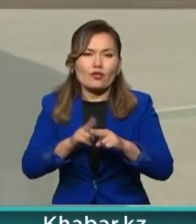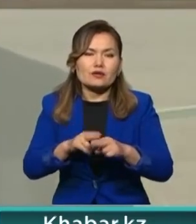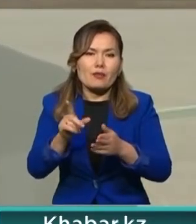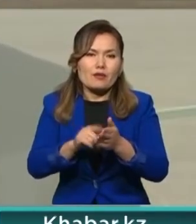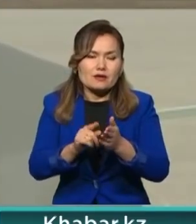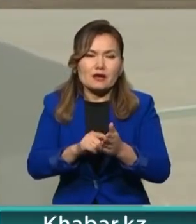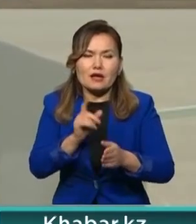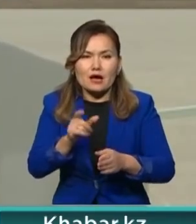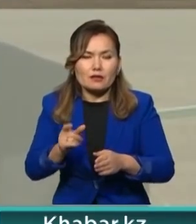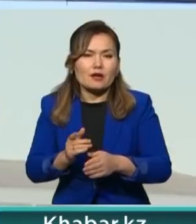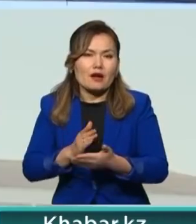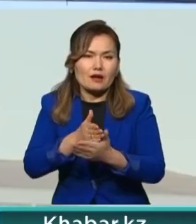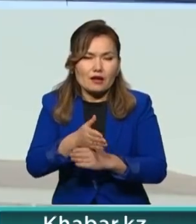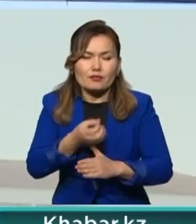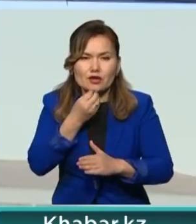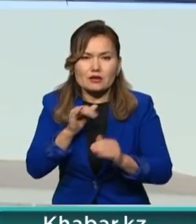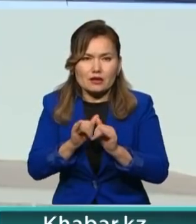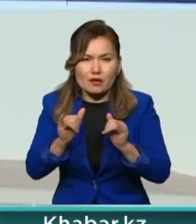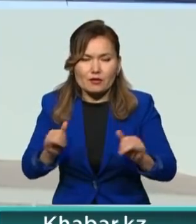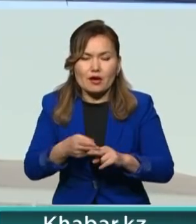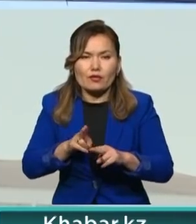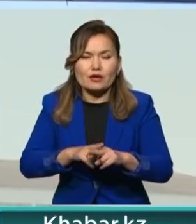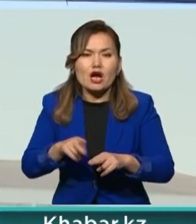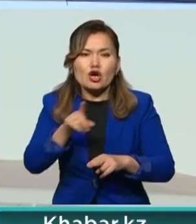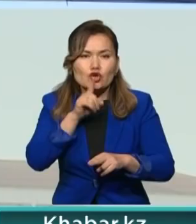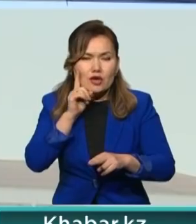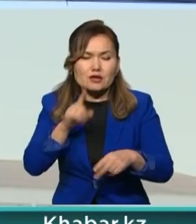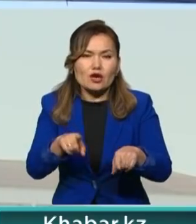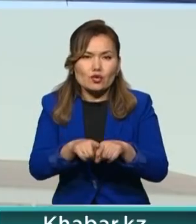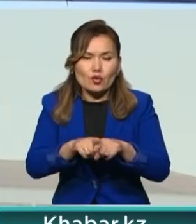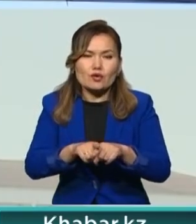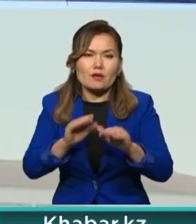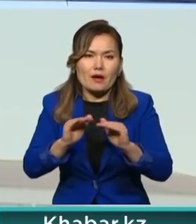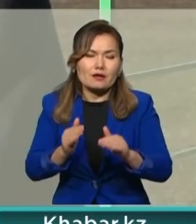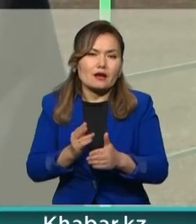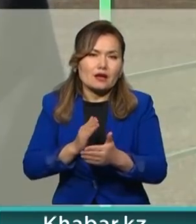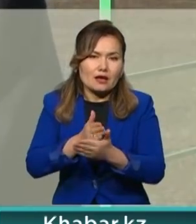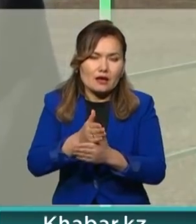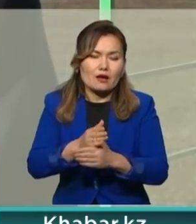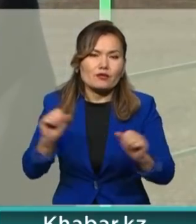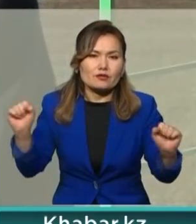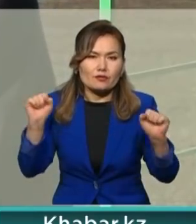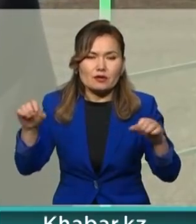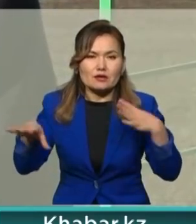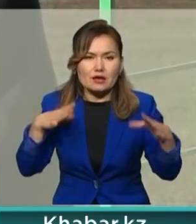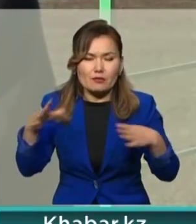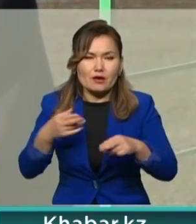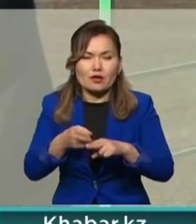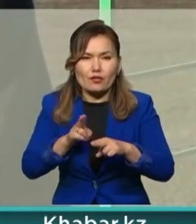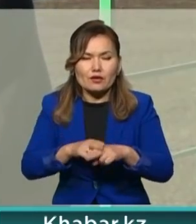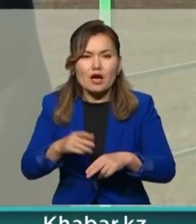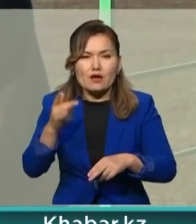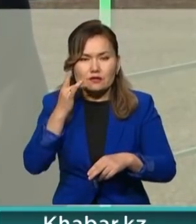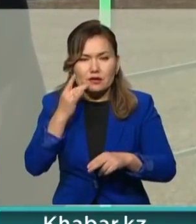Ауданда футбол жақсы дамыған, әрдайым жаңағы жеңімпаздар қатарынан көрініп келеді. Күн жылғаннан кейін анау спорттық снарядтарды толықтырып,